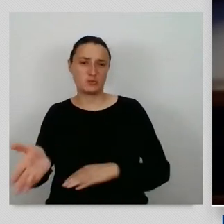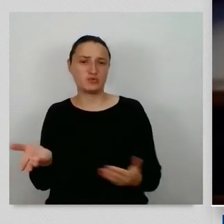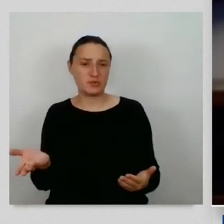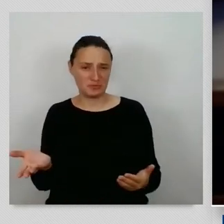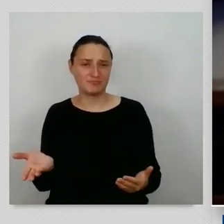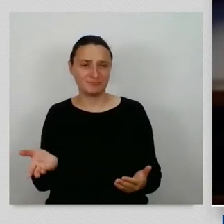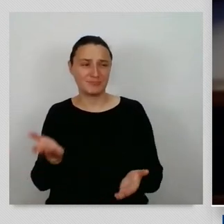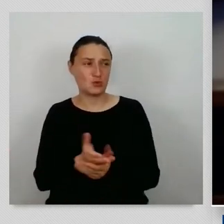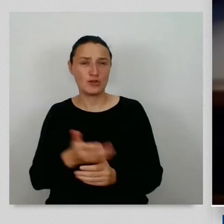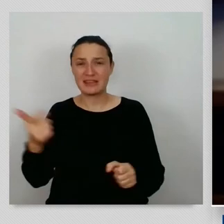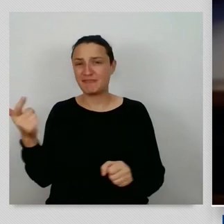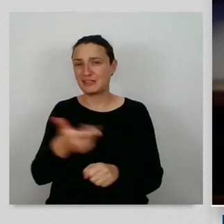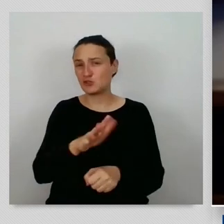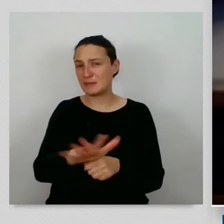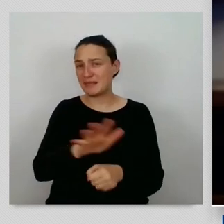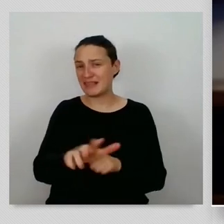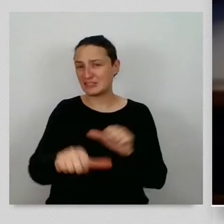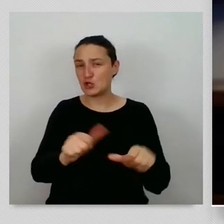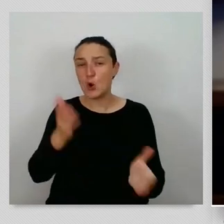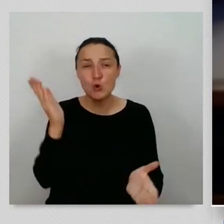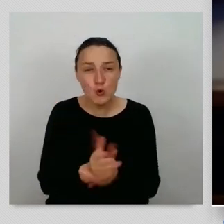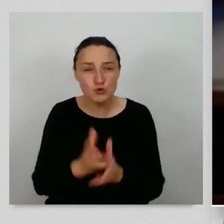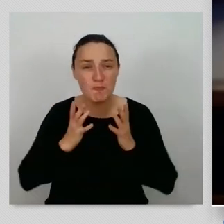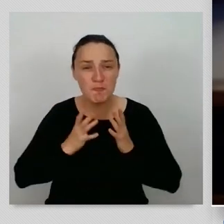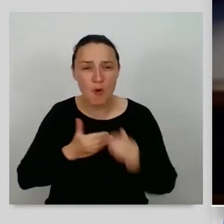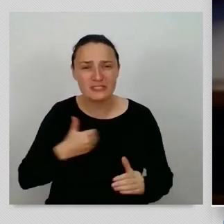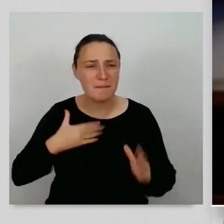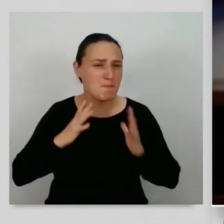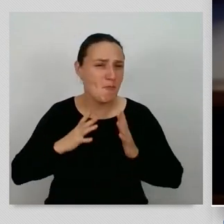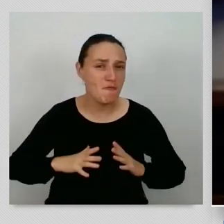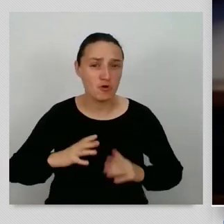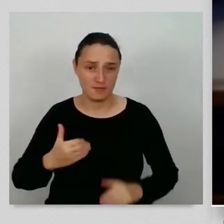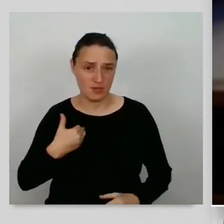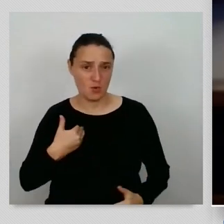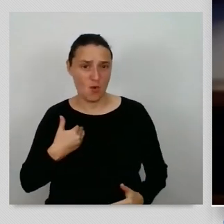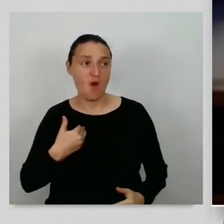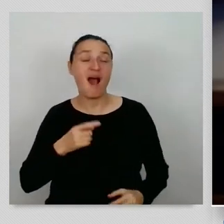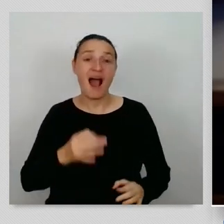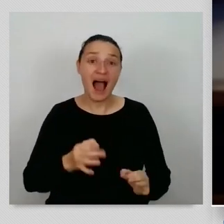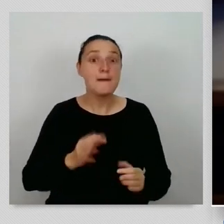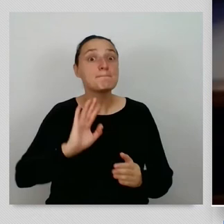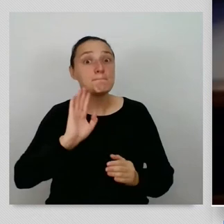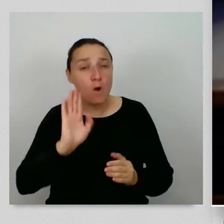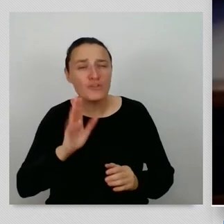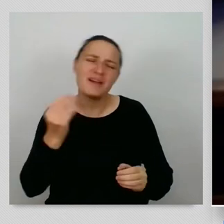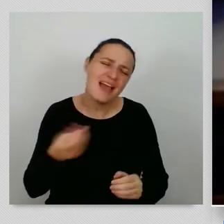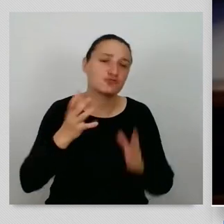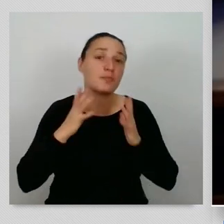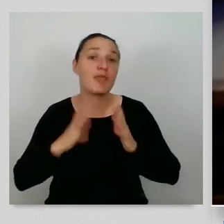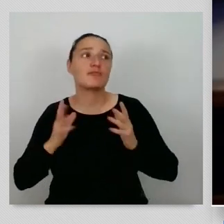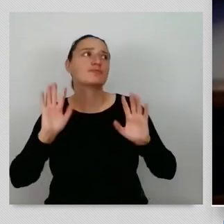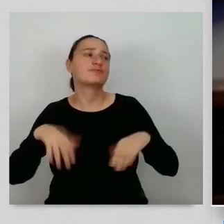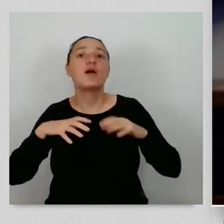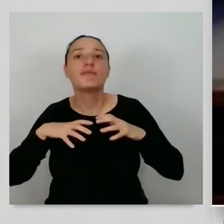rokiem 2015 szliśmy troszeczkę za wolno, natomiast niestety po roku 2015 jeszcze zwolniliśmy, a właściwie zatrzymaliśmy się w